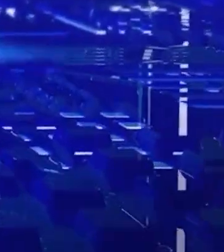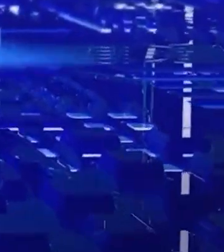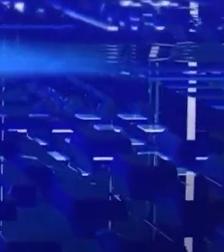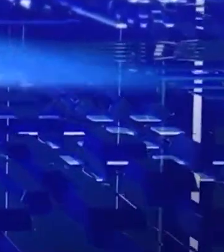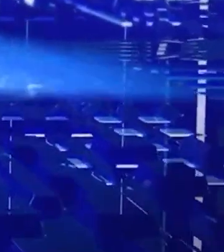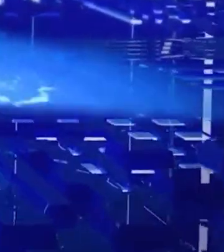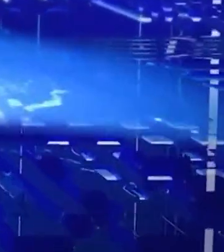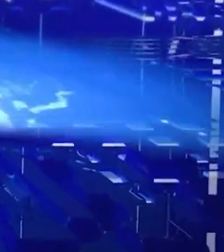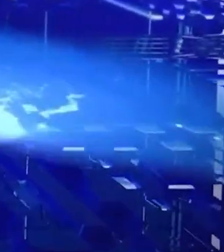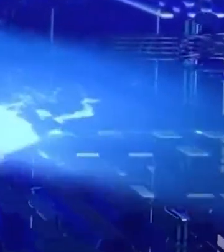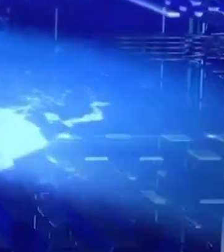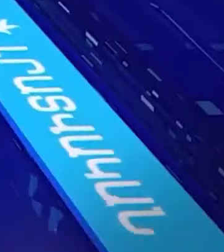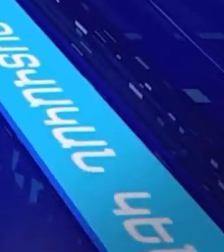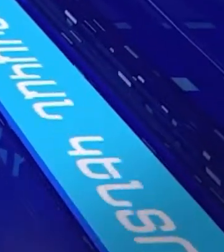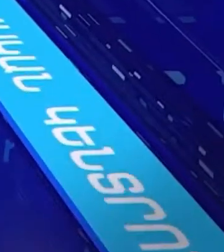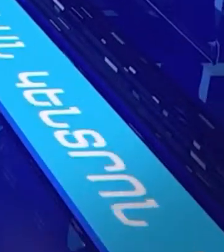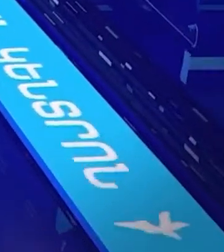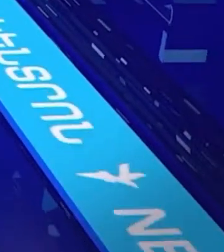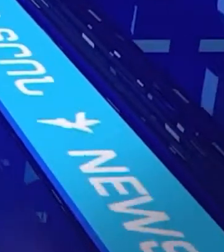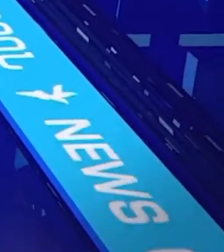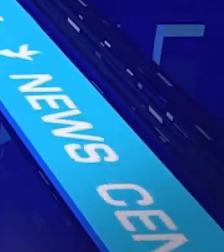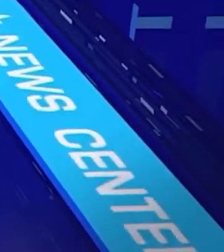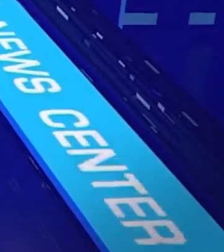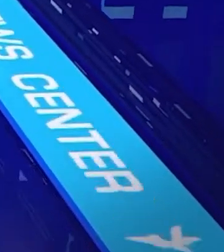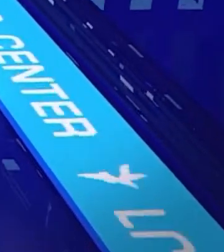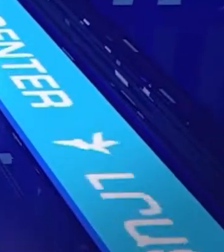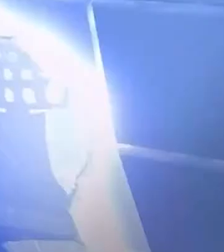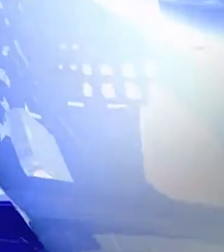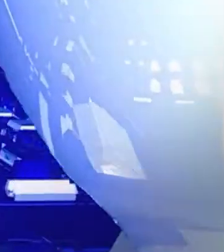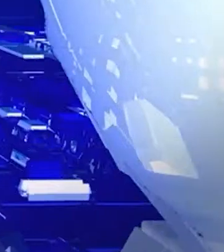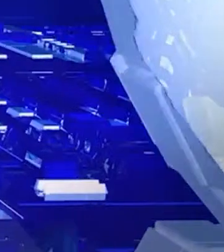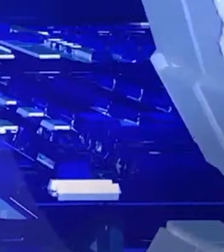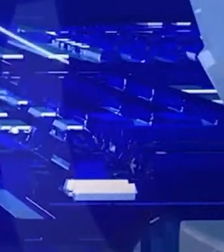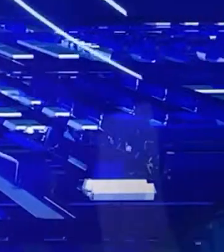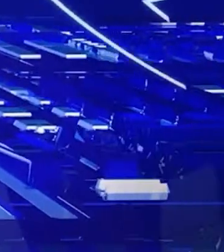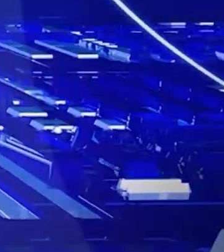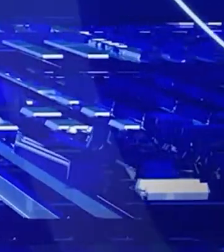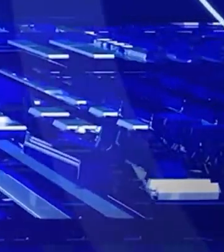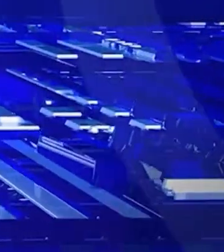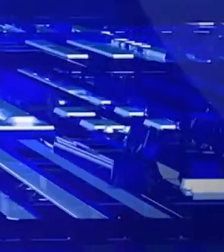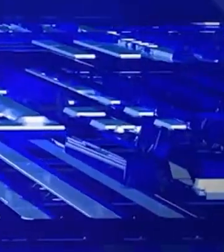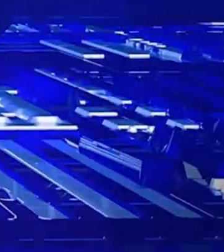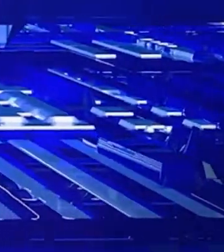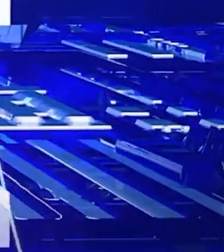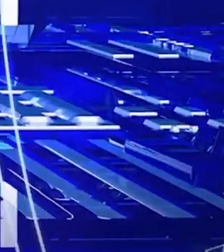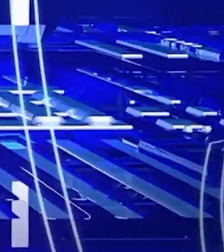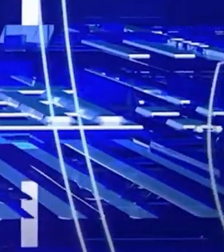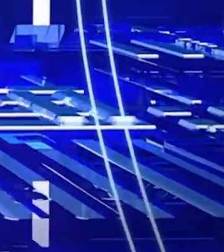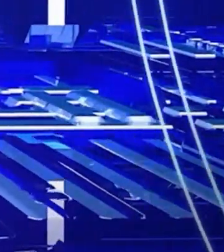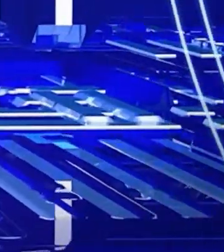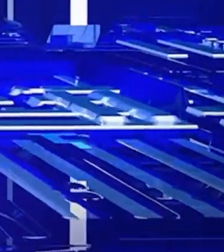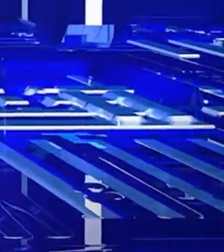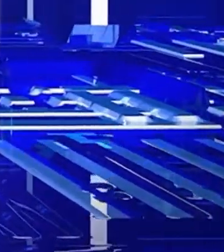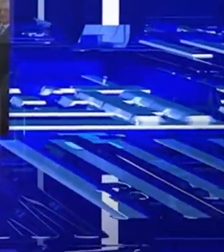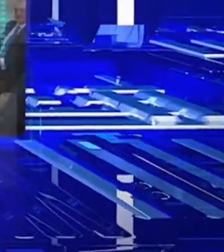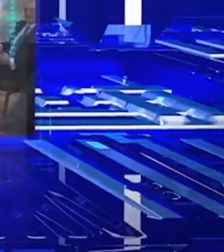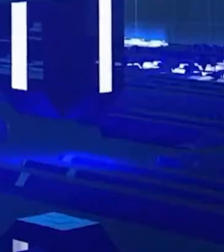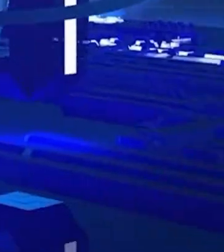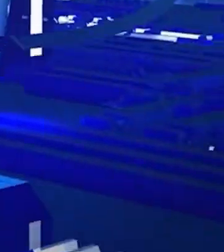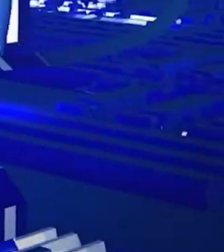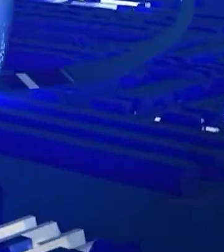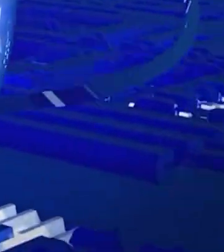շանց էմաոի մինչև տվելներ պատավորվում ուղակում իրկրների կանակրումից